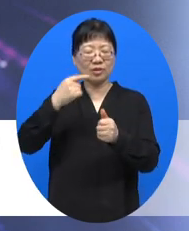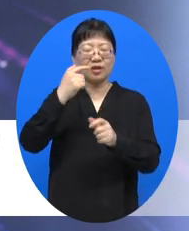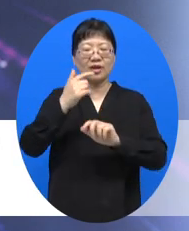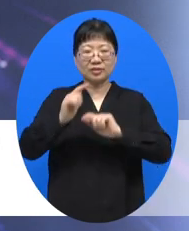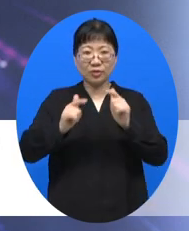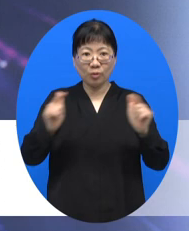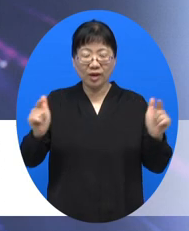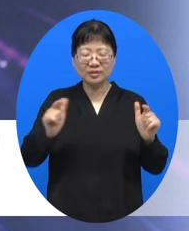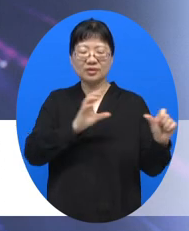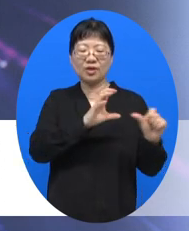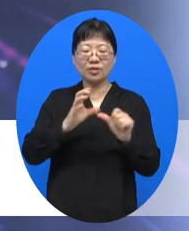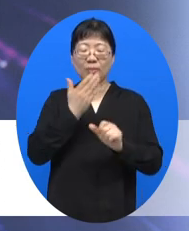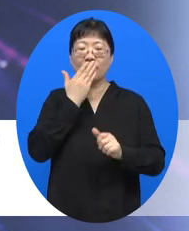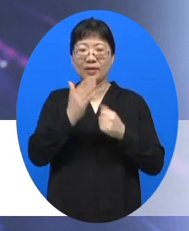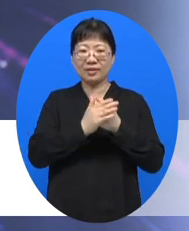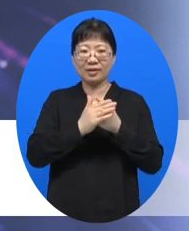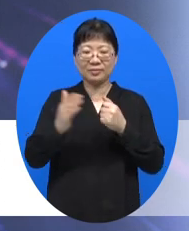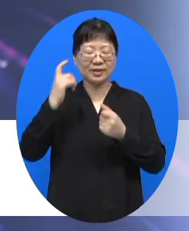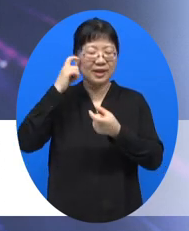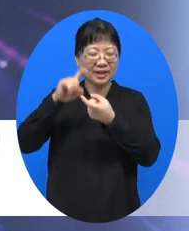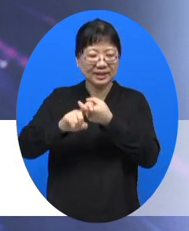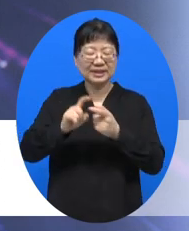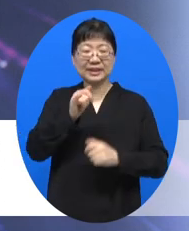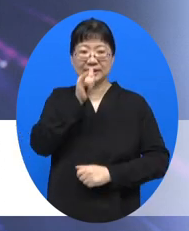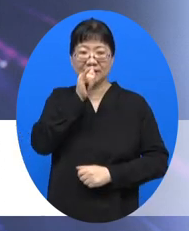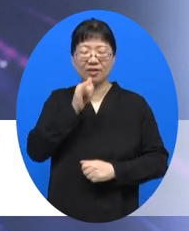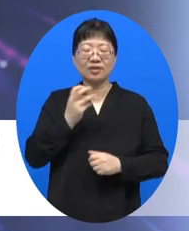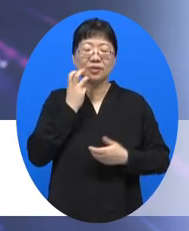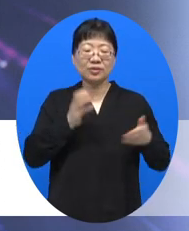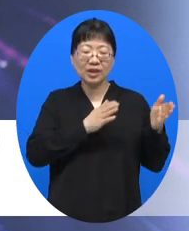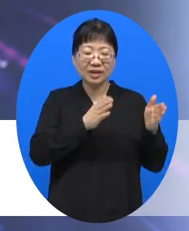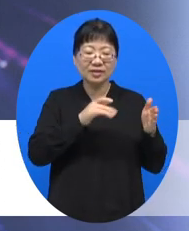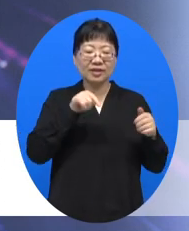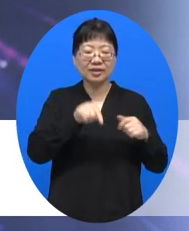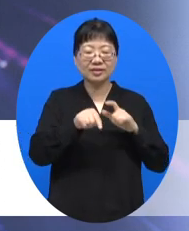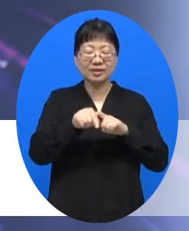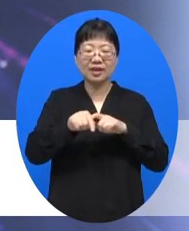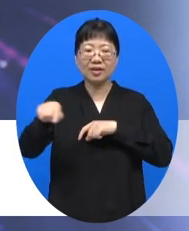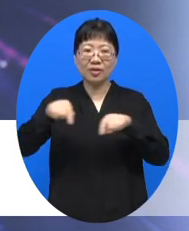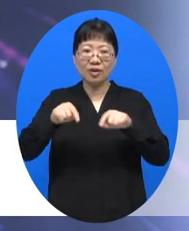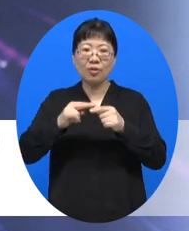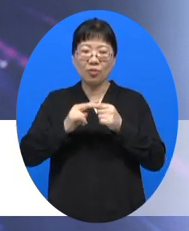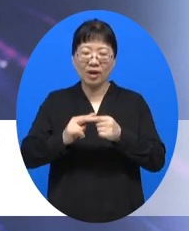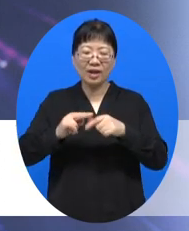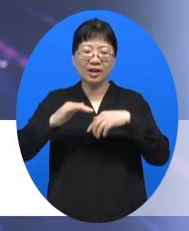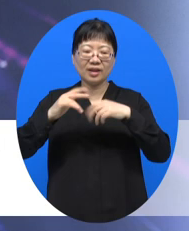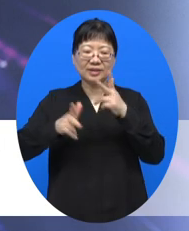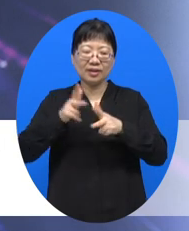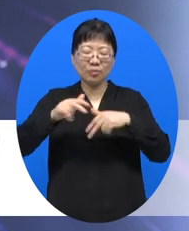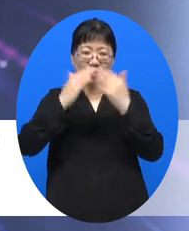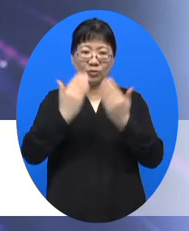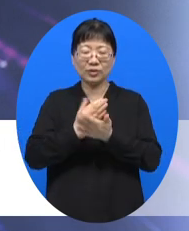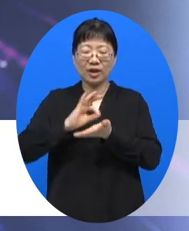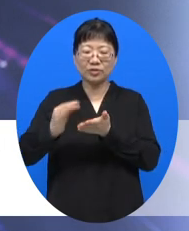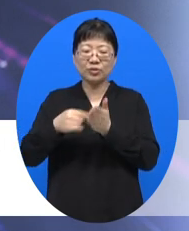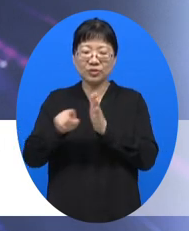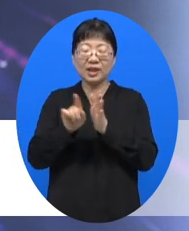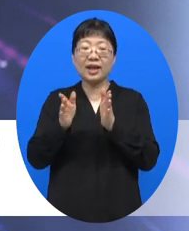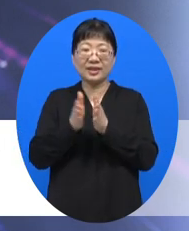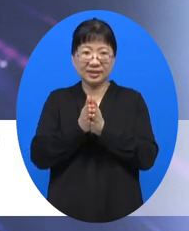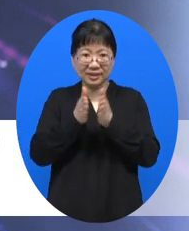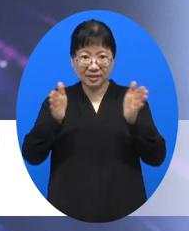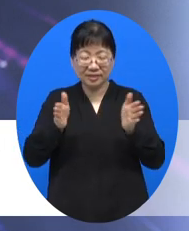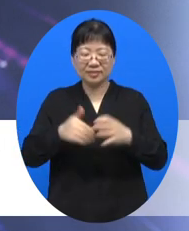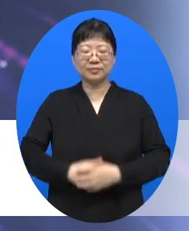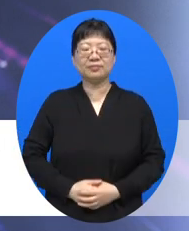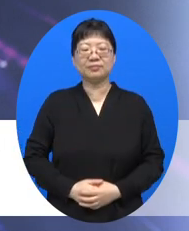문화와 교육 등 다방면에서 활용할 수 있어 화제입니다. 경기도에서도 이를 도정과 산업 전반에 활용하기 위해 시동을 걸었습니다.